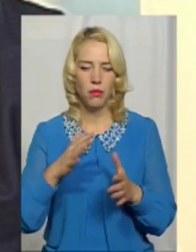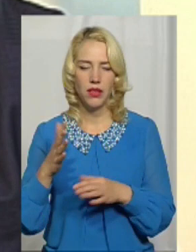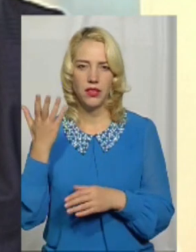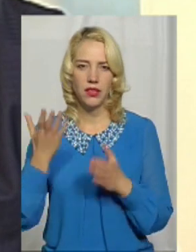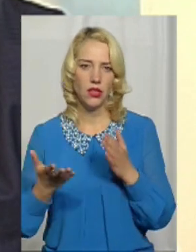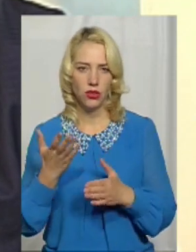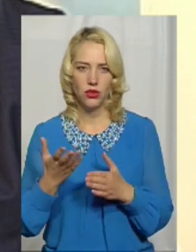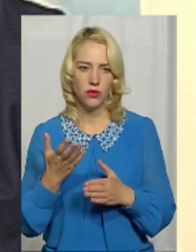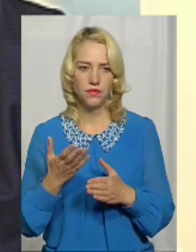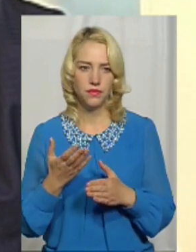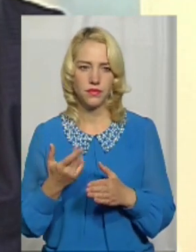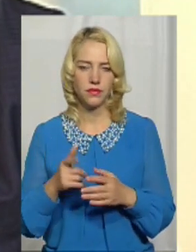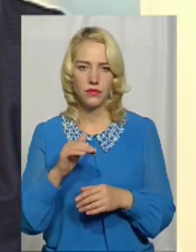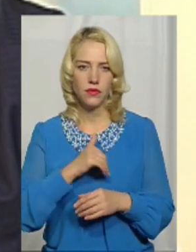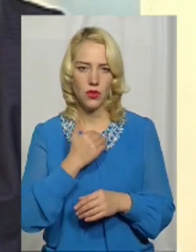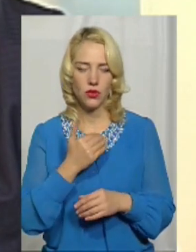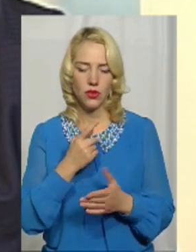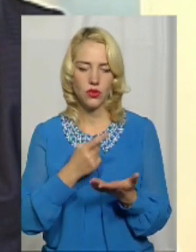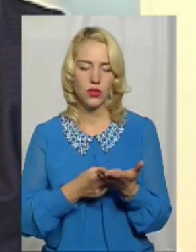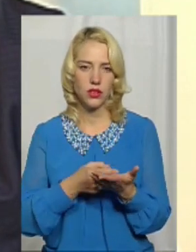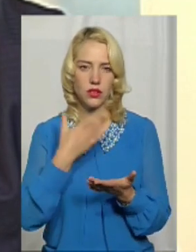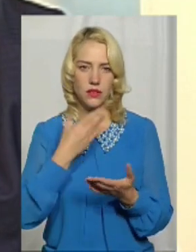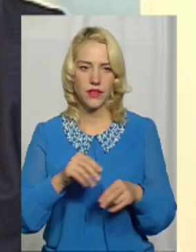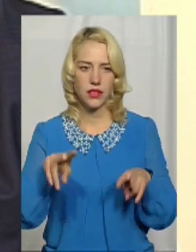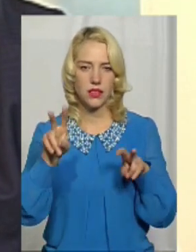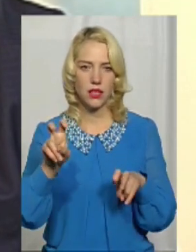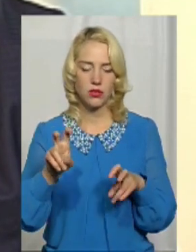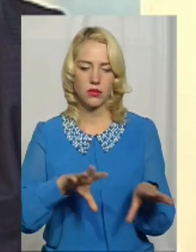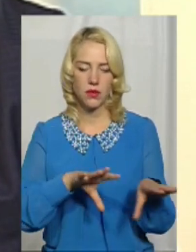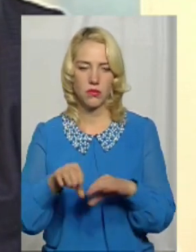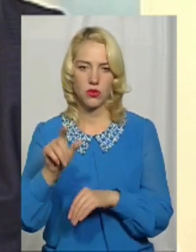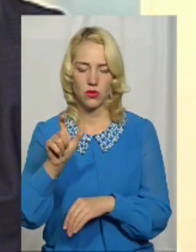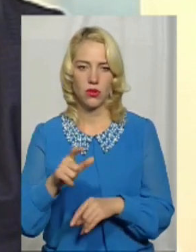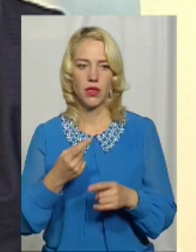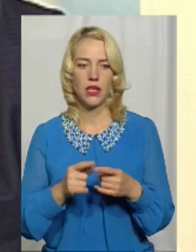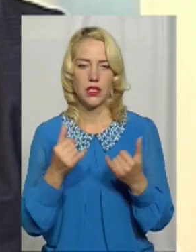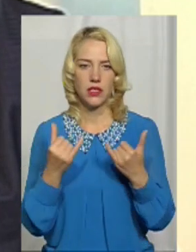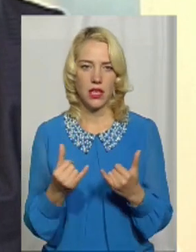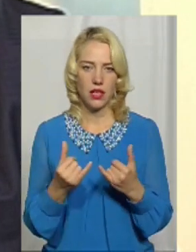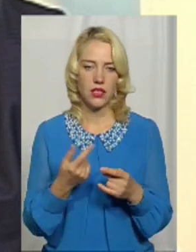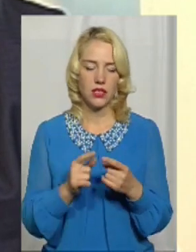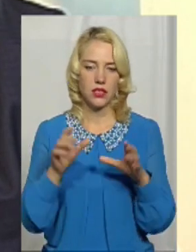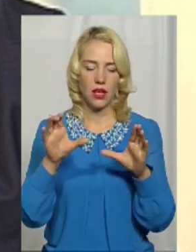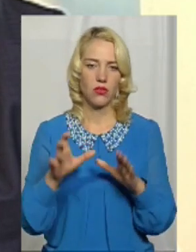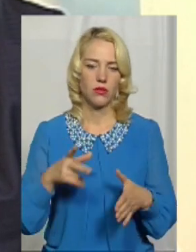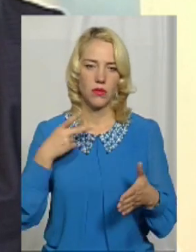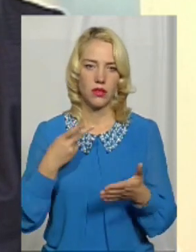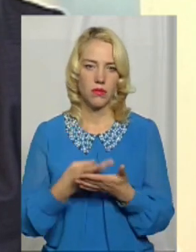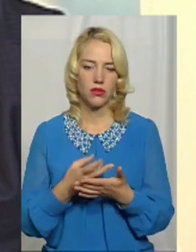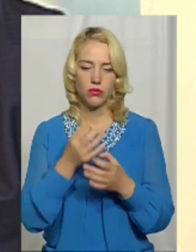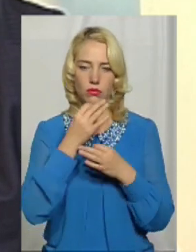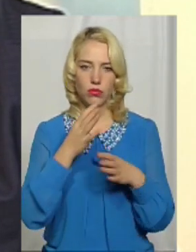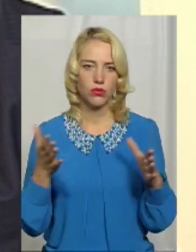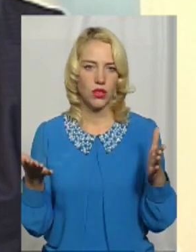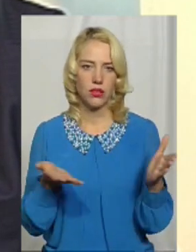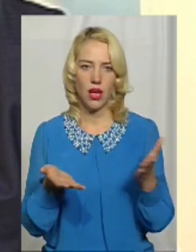випадки, якщо вони хотіли доказати свій статус переміщеної особи. Зараз же законом передбачено